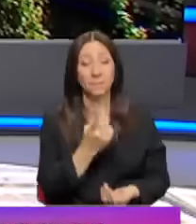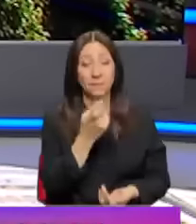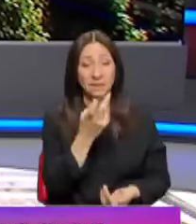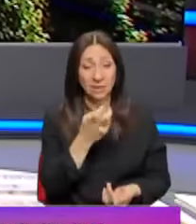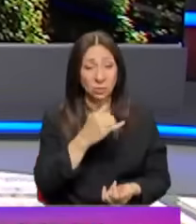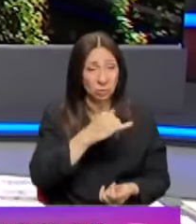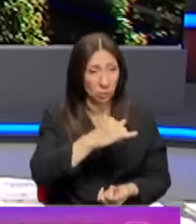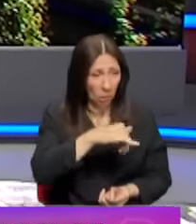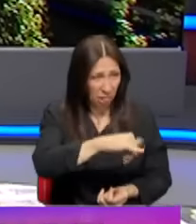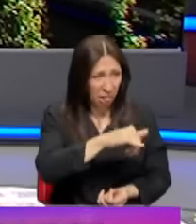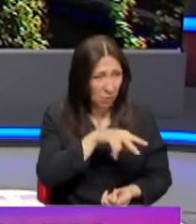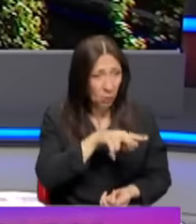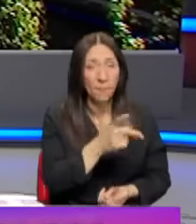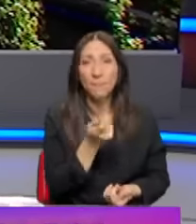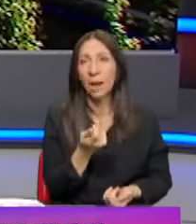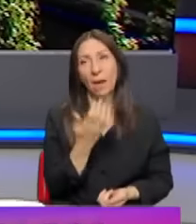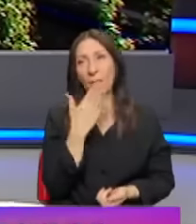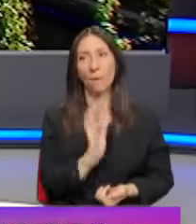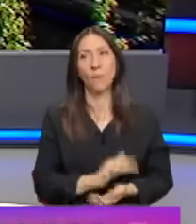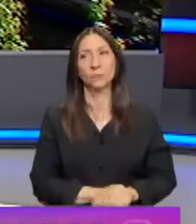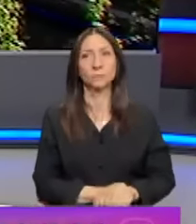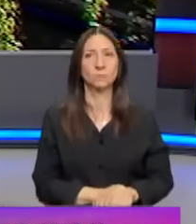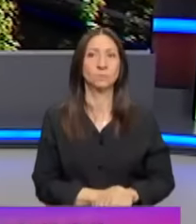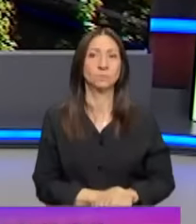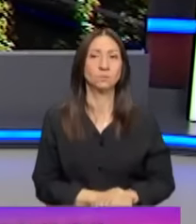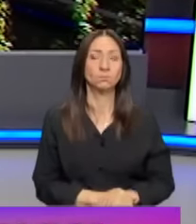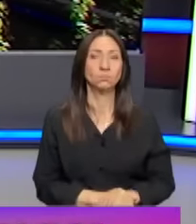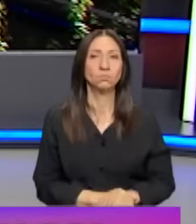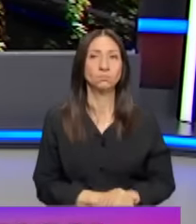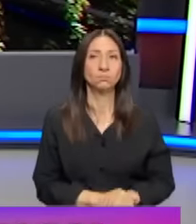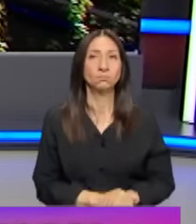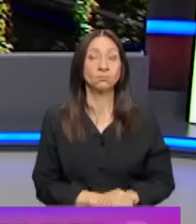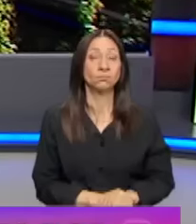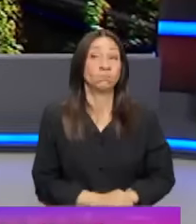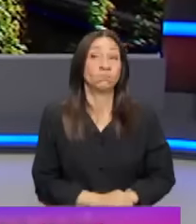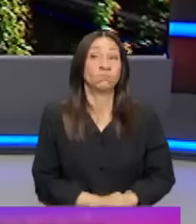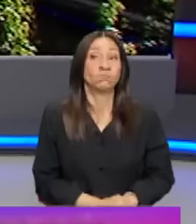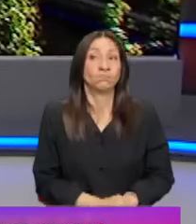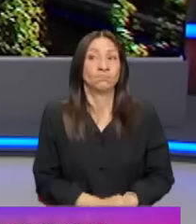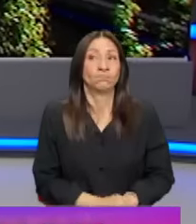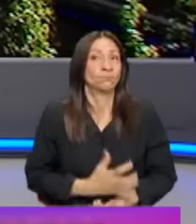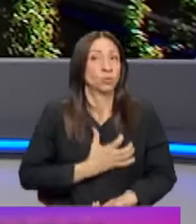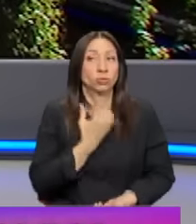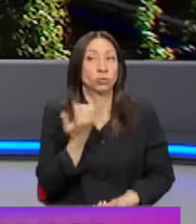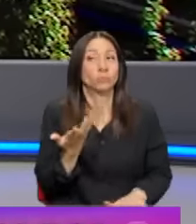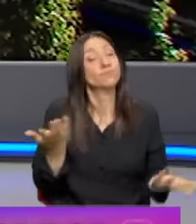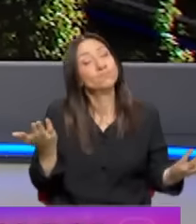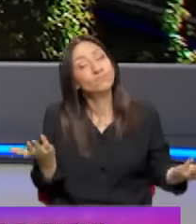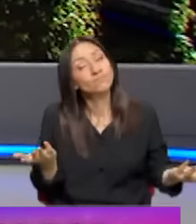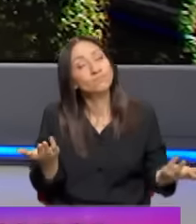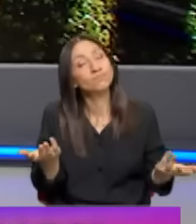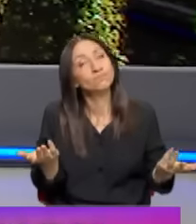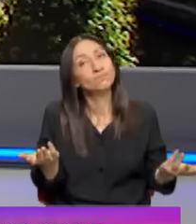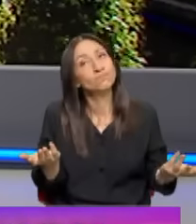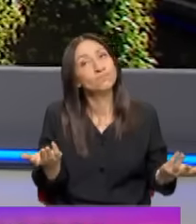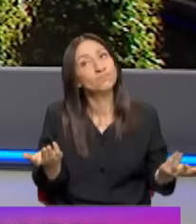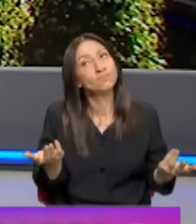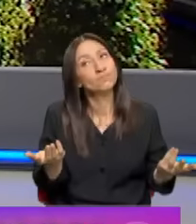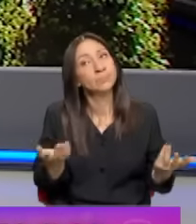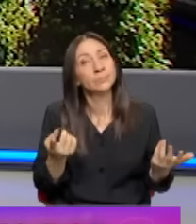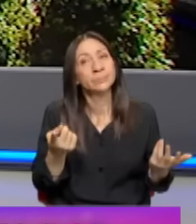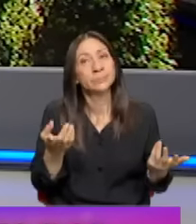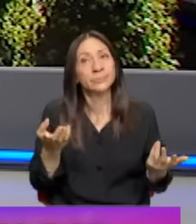saatlik yola dahi gidecek ekonomiye sahip olmadığı için üzgün. Hadi gelin